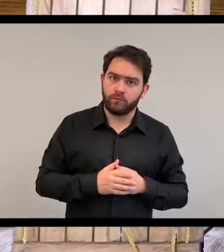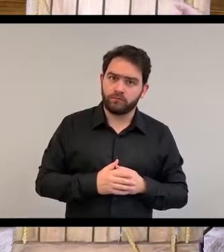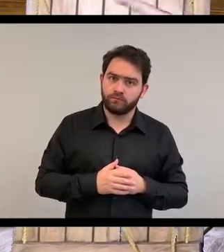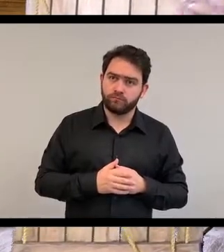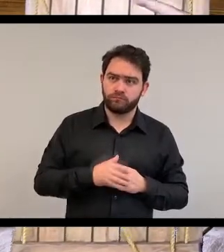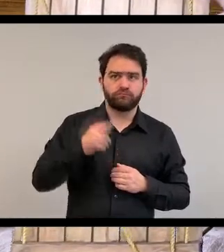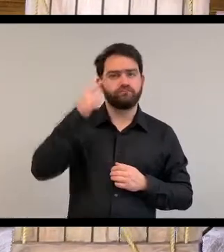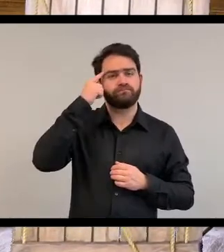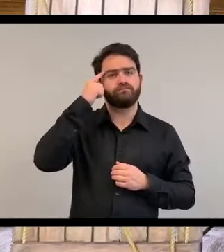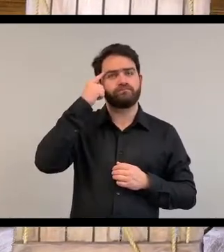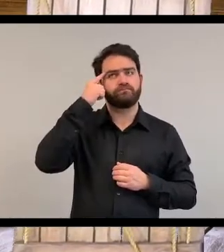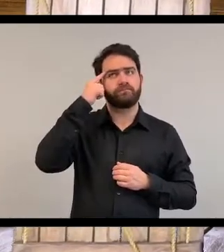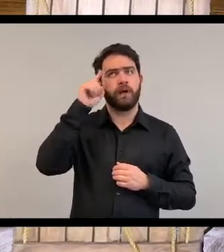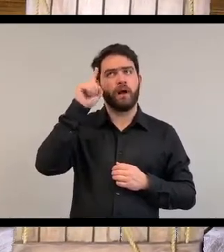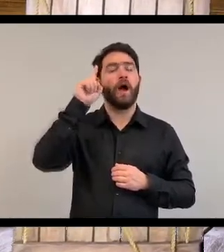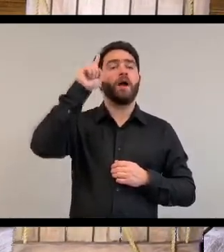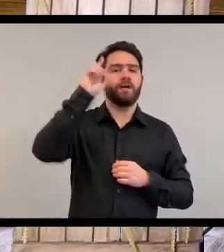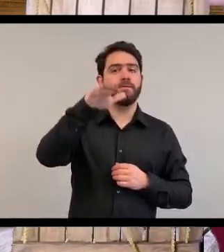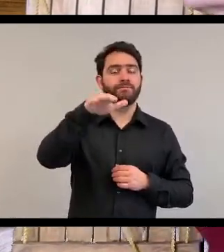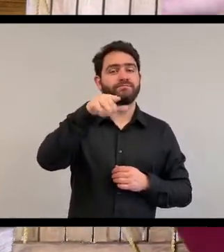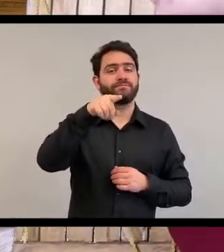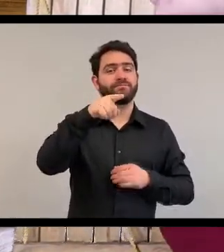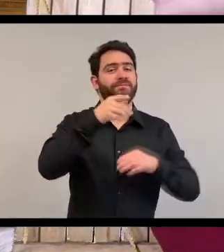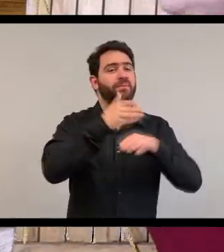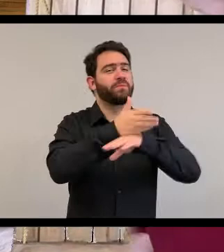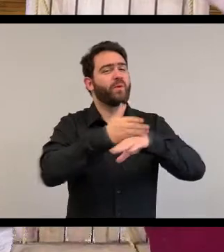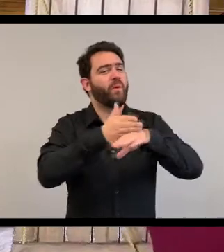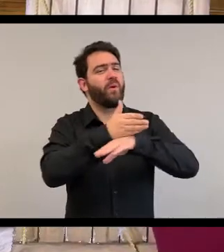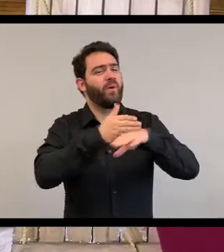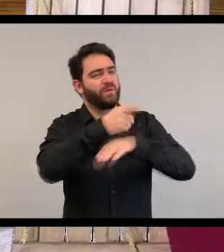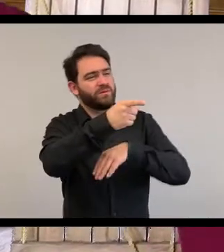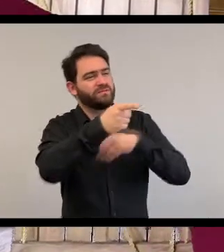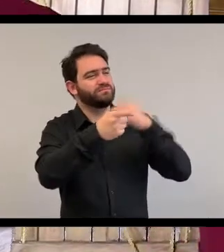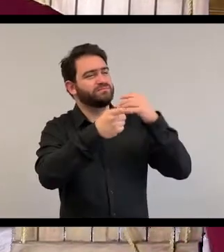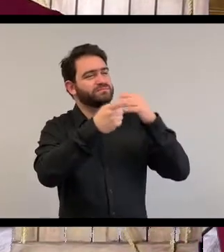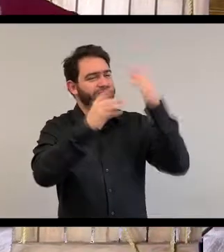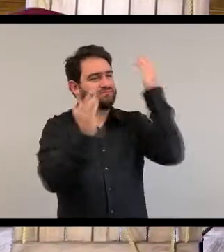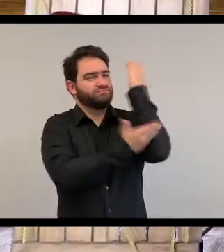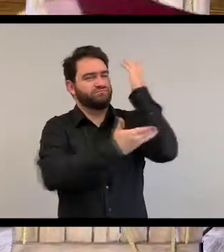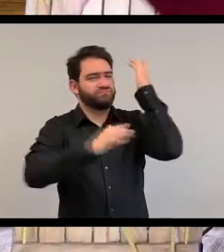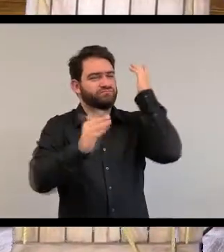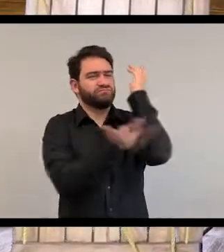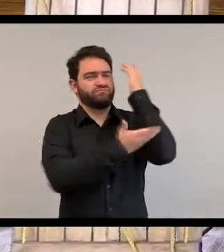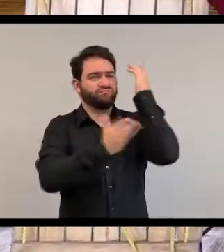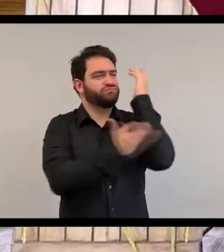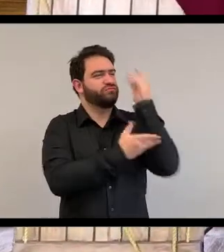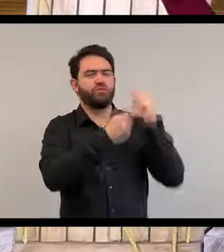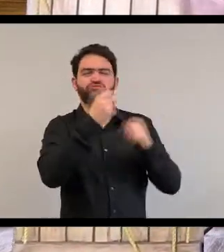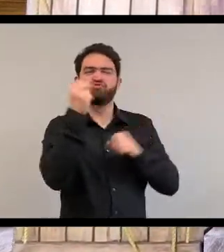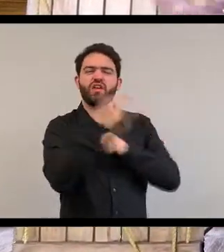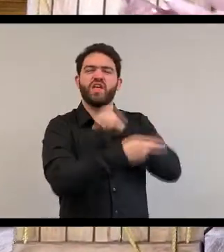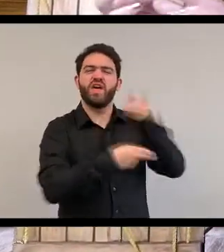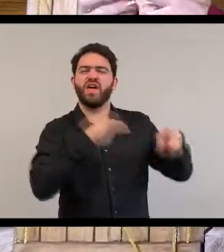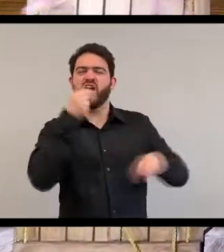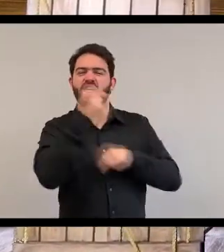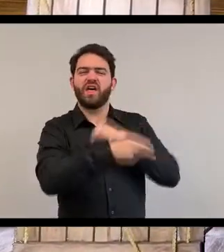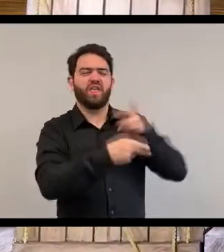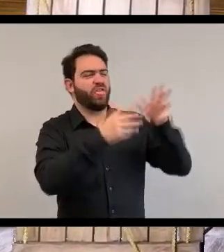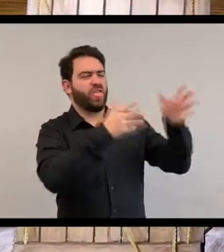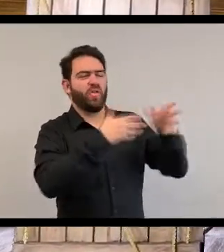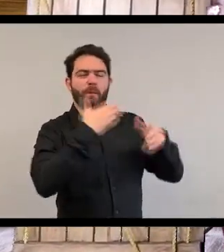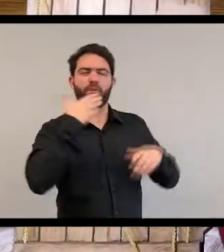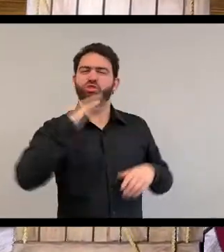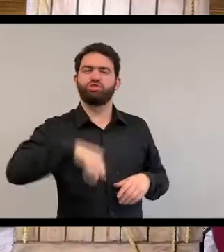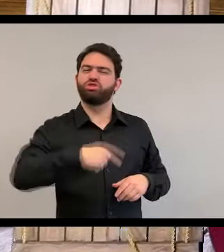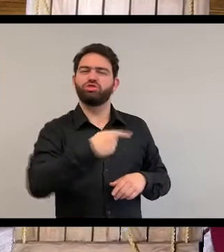là, il observe. Ah, il aperçut le monticule de copeaux de bois